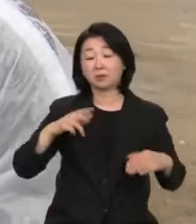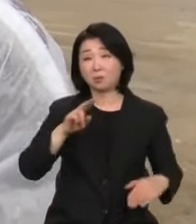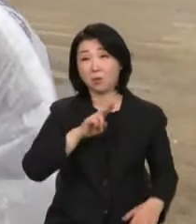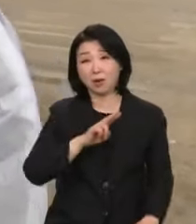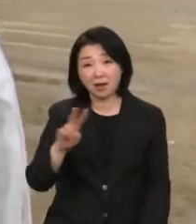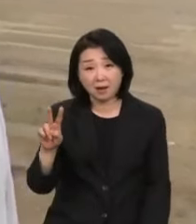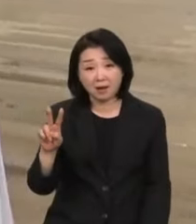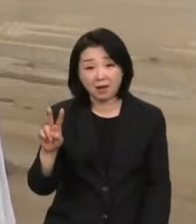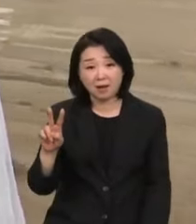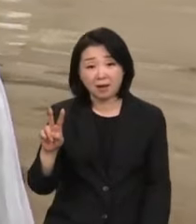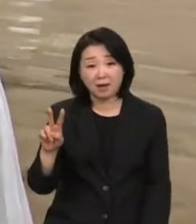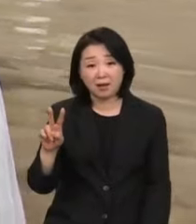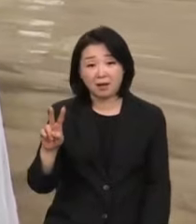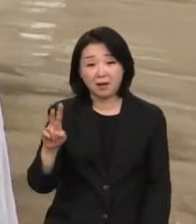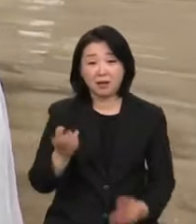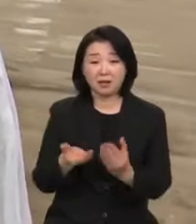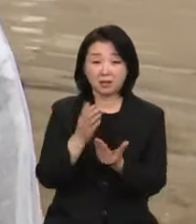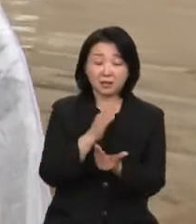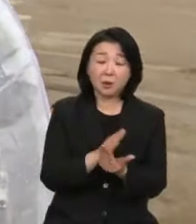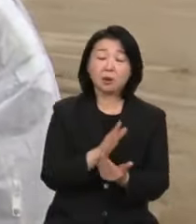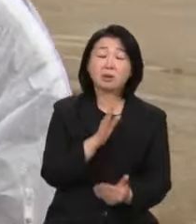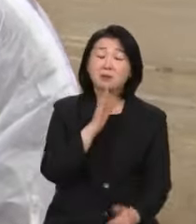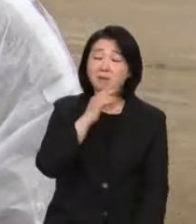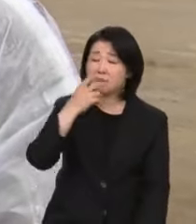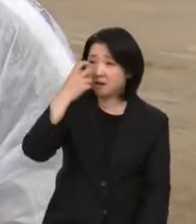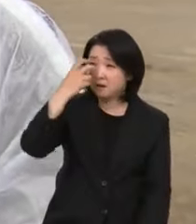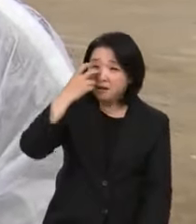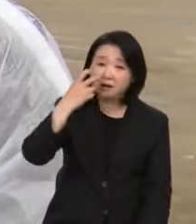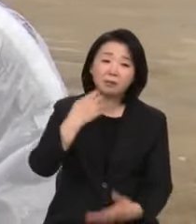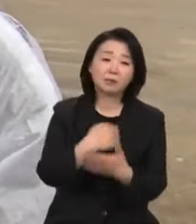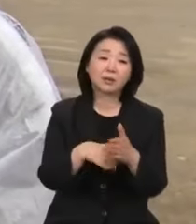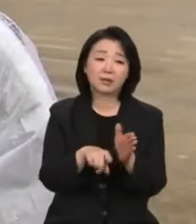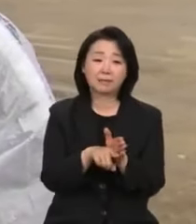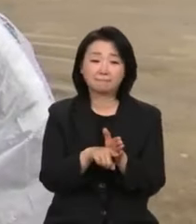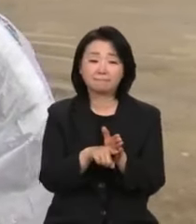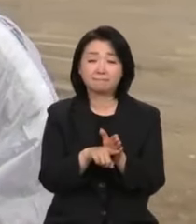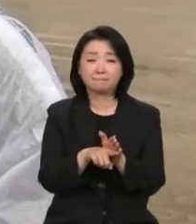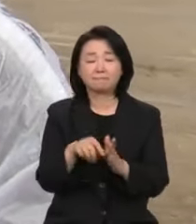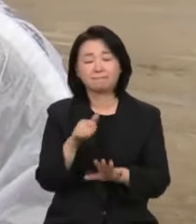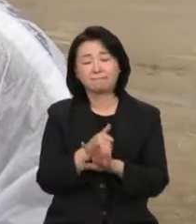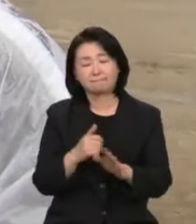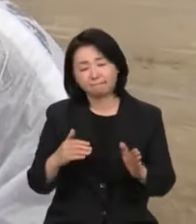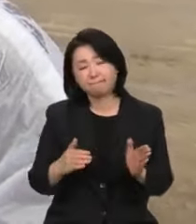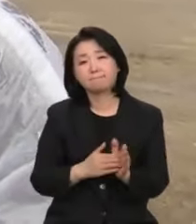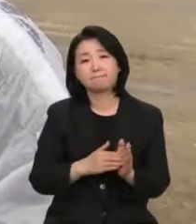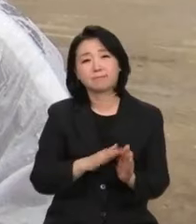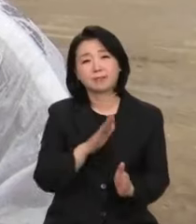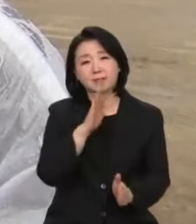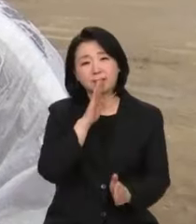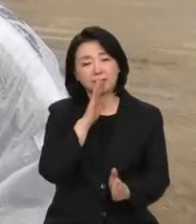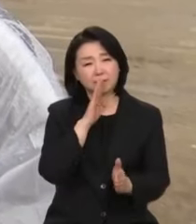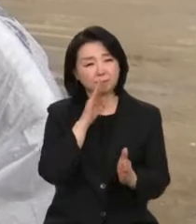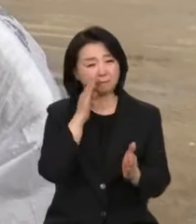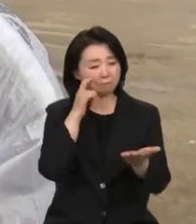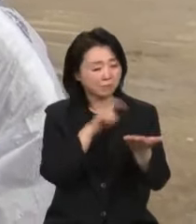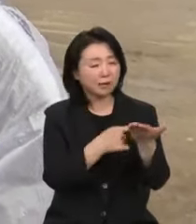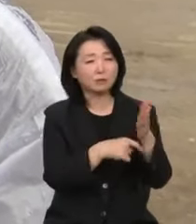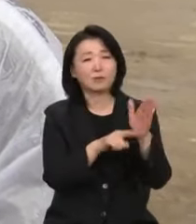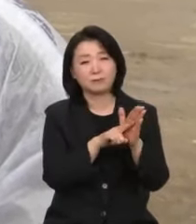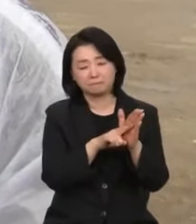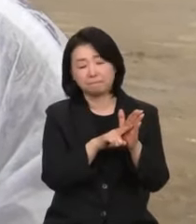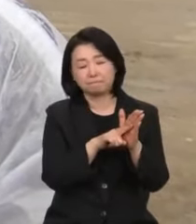할 세월호 진상규명을 위해 끝까지 진실규명을 할 것을